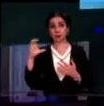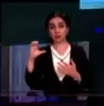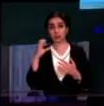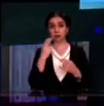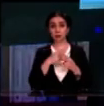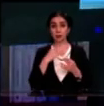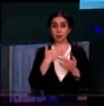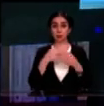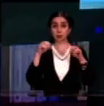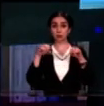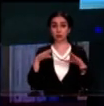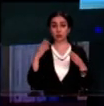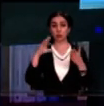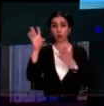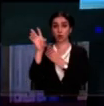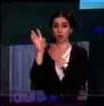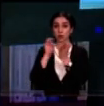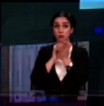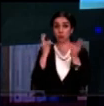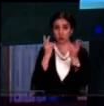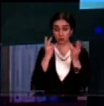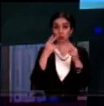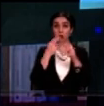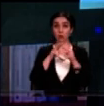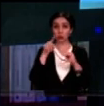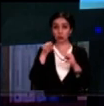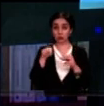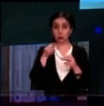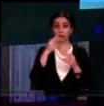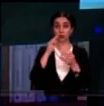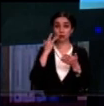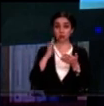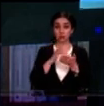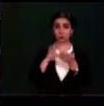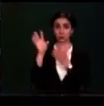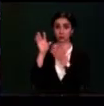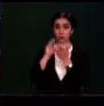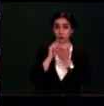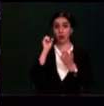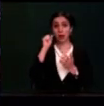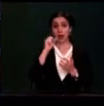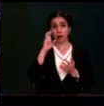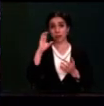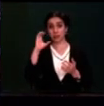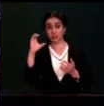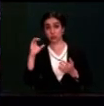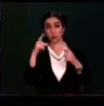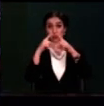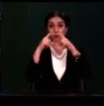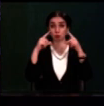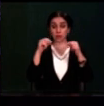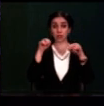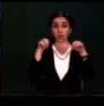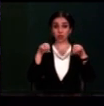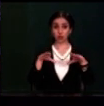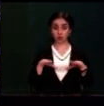masalamizning berilishini yozib olamiz. MC perpendikular uchburchak tekisligiga, ABC uchburchak tekisligiga